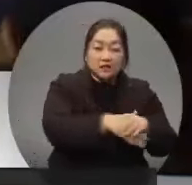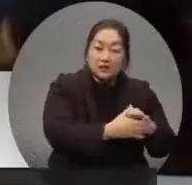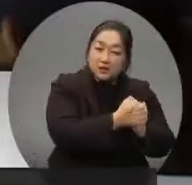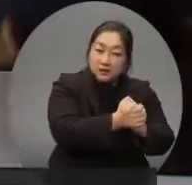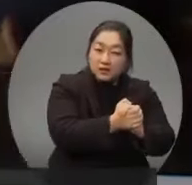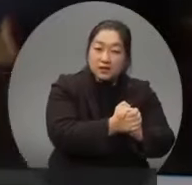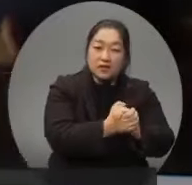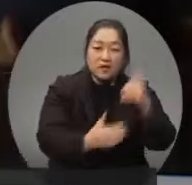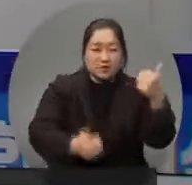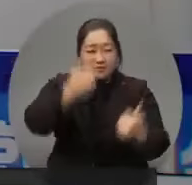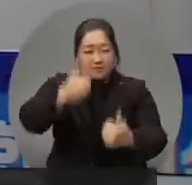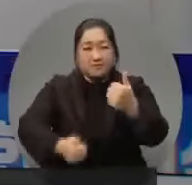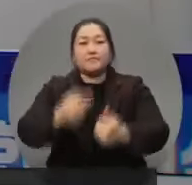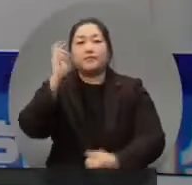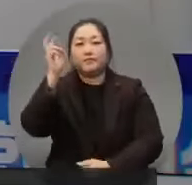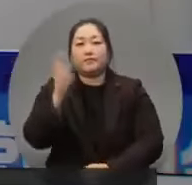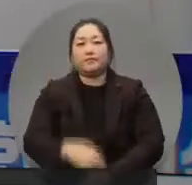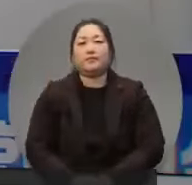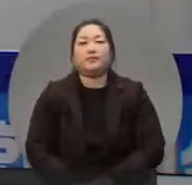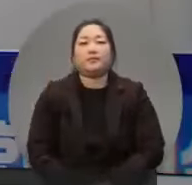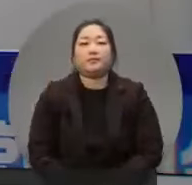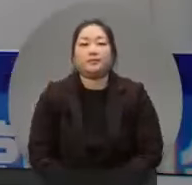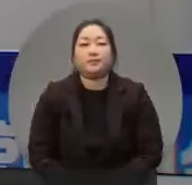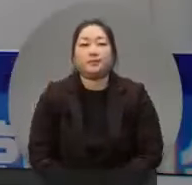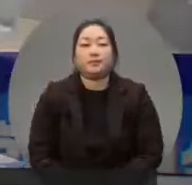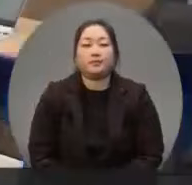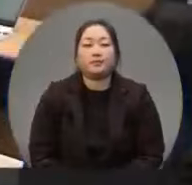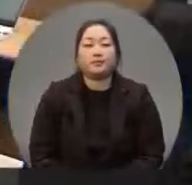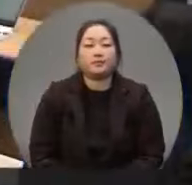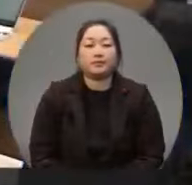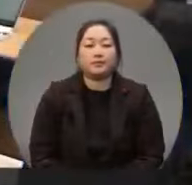예상됩니다. 김대웅 기자가 보도합니다.